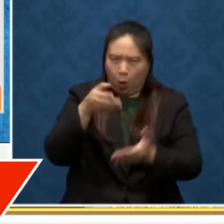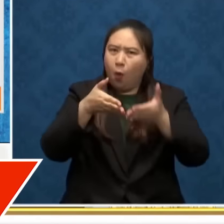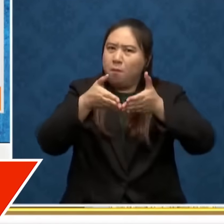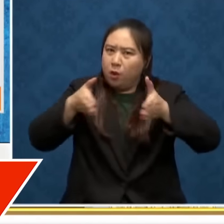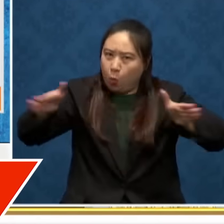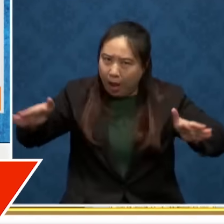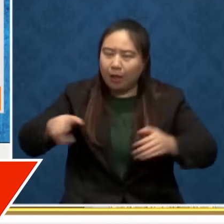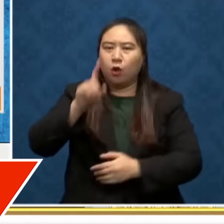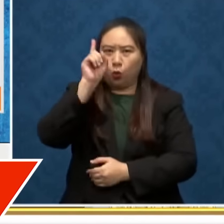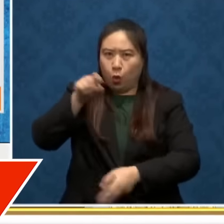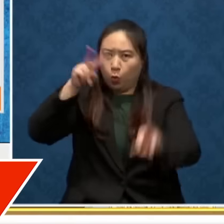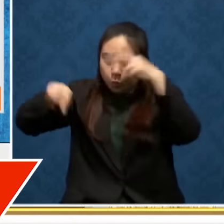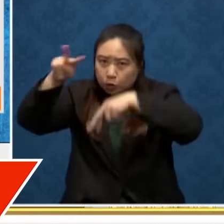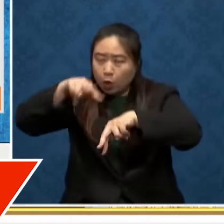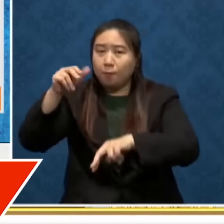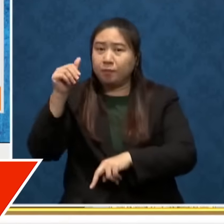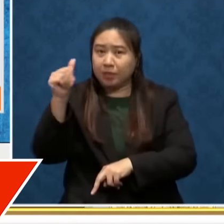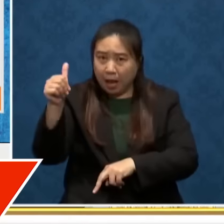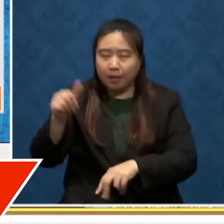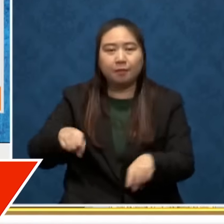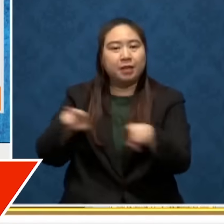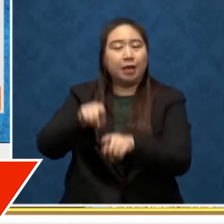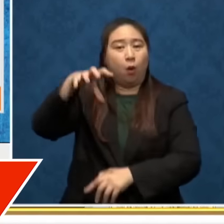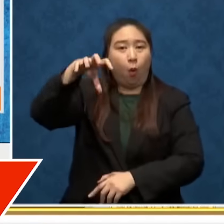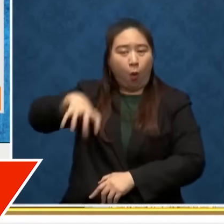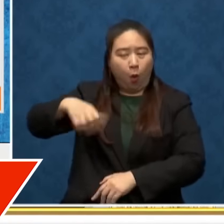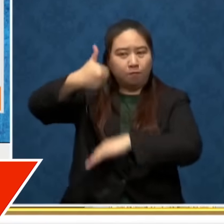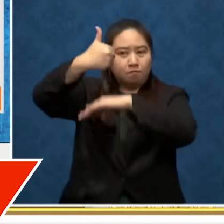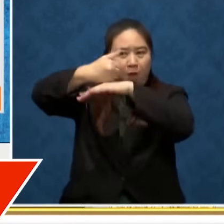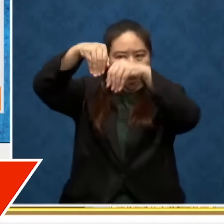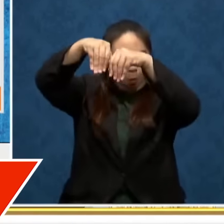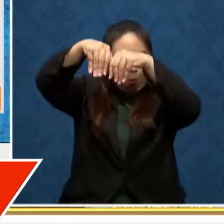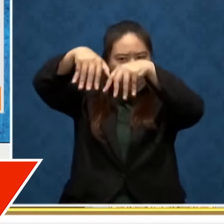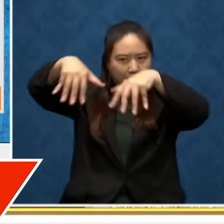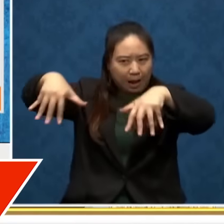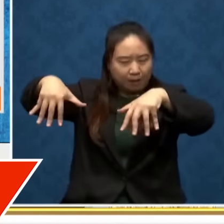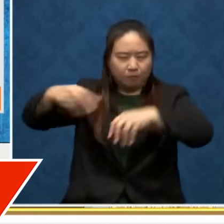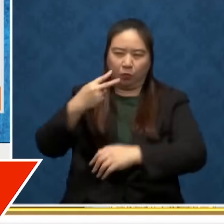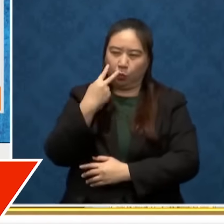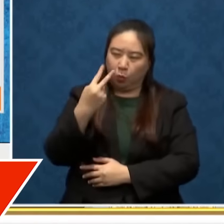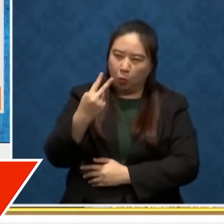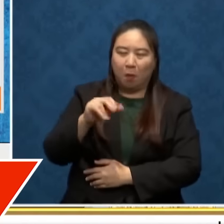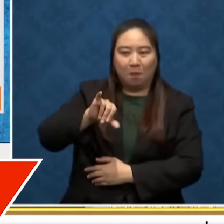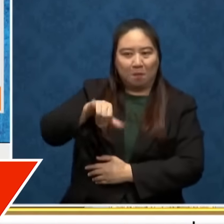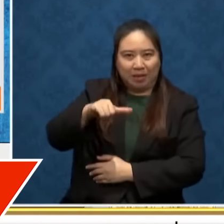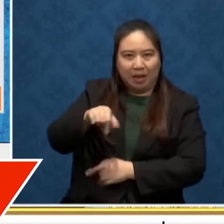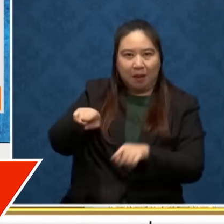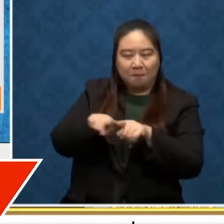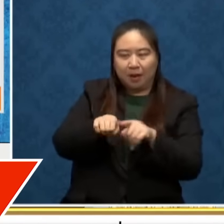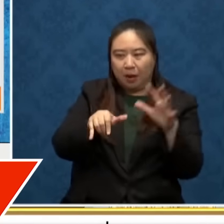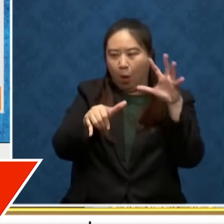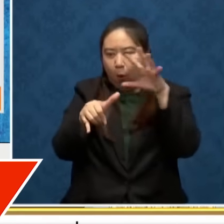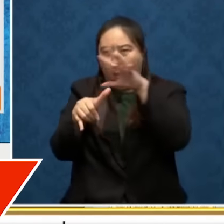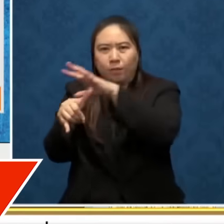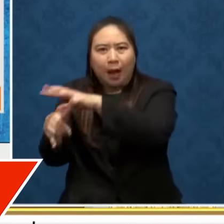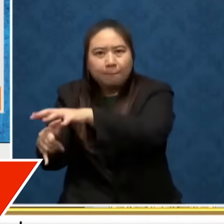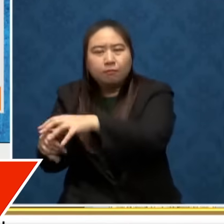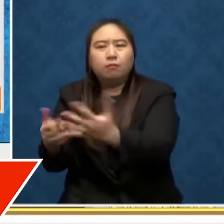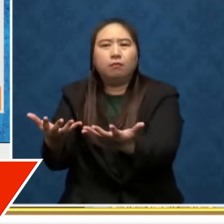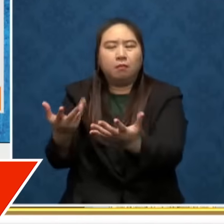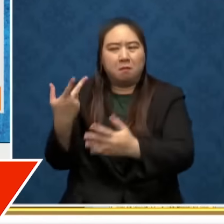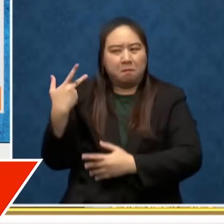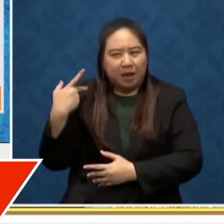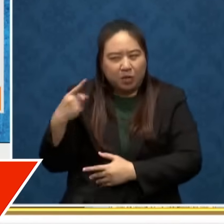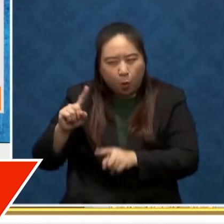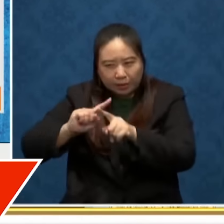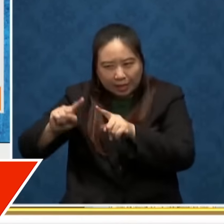ได้รวมถึงโครงสร้างองค์กรนะครับที่มีความเสี่ยงต่อการถูกครอบงำนะครับที่มีผลประโยชน์